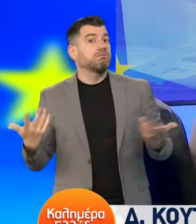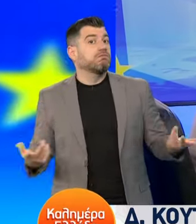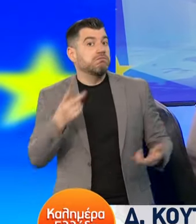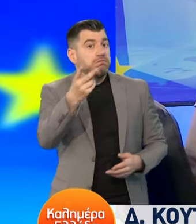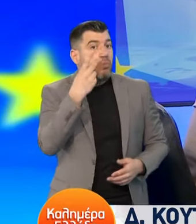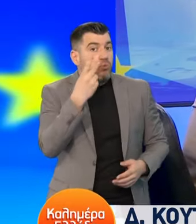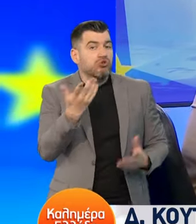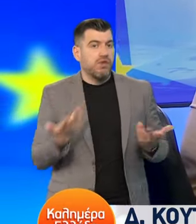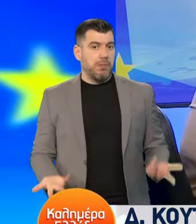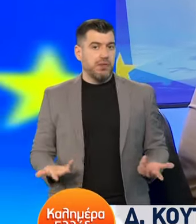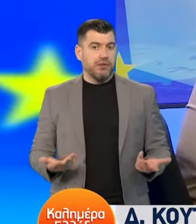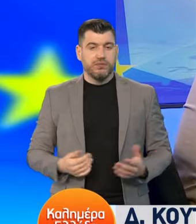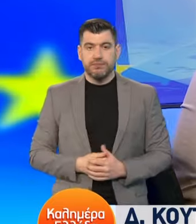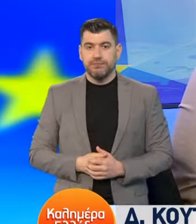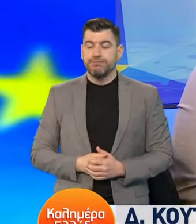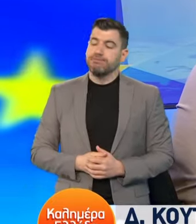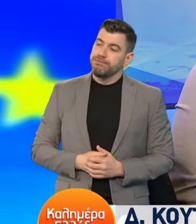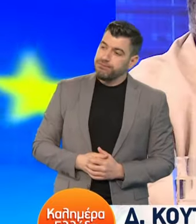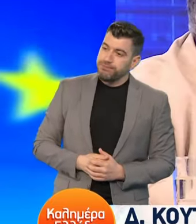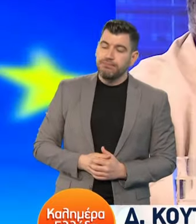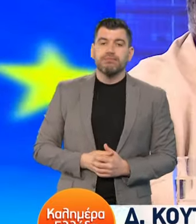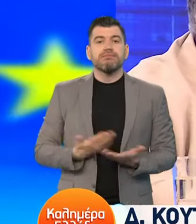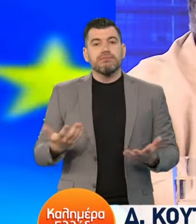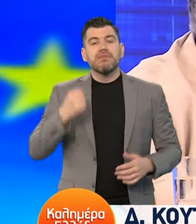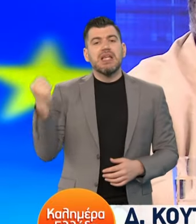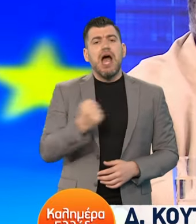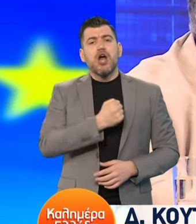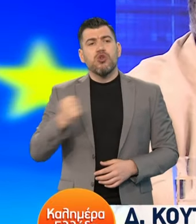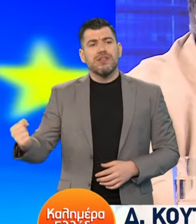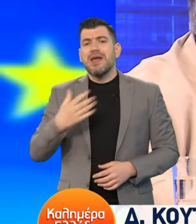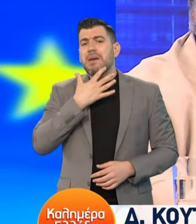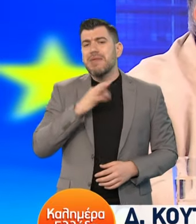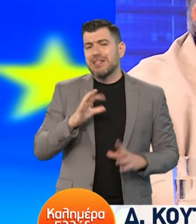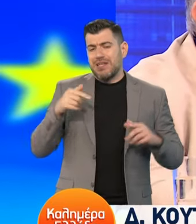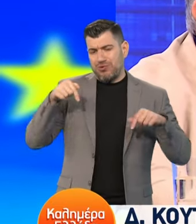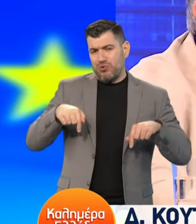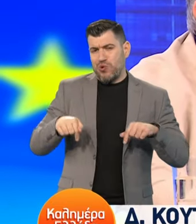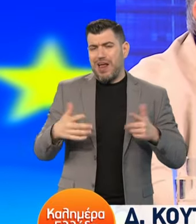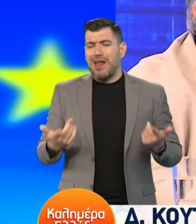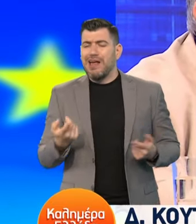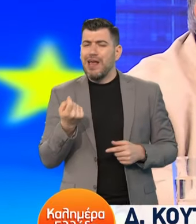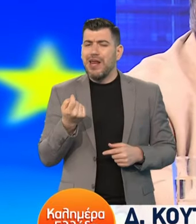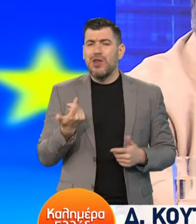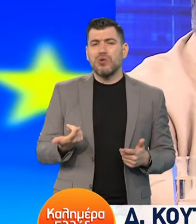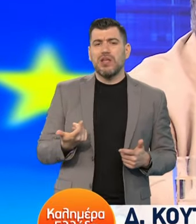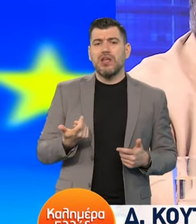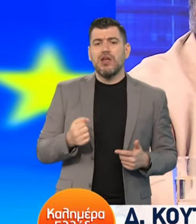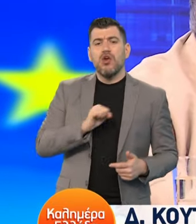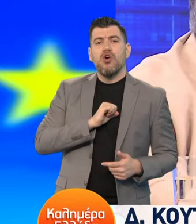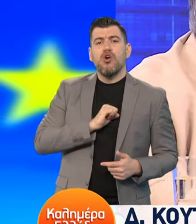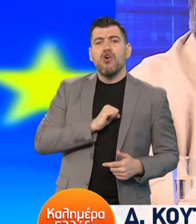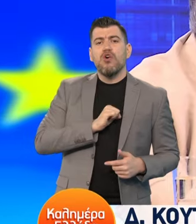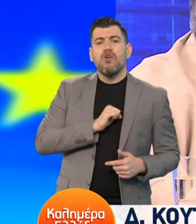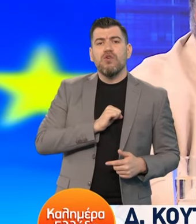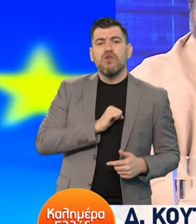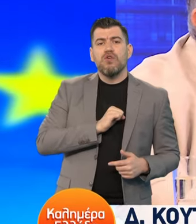άποψή σας. Κοιτάξτε τώρα, είναι και ένας μπαμπούλας η ακροδεξιά που χρησιμοποιείται χρόνια τώρα. Δηλαδή δεν κατάλαβα τώρα, η Μελόνι που ήταν